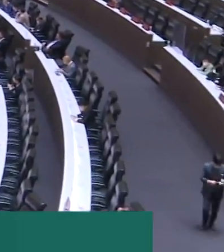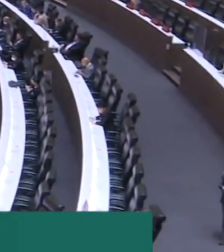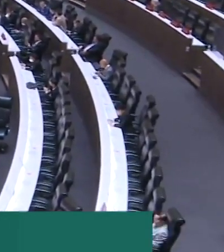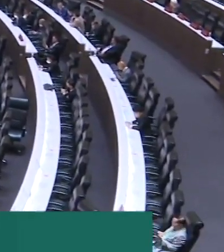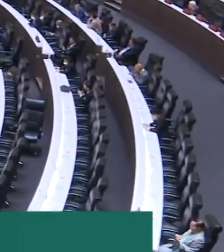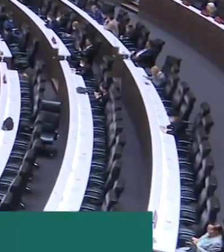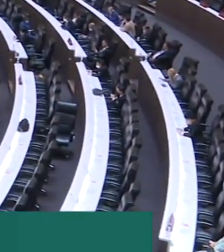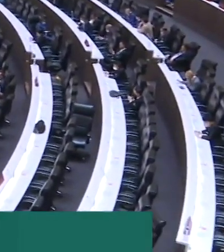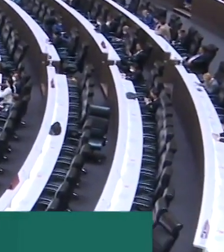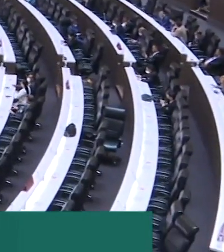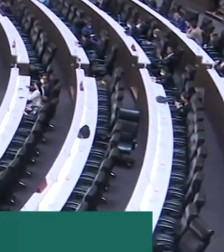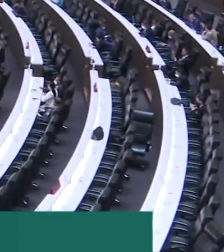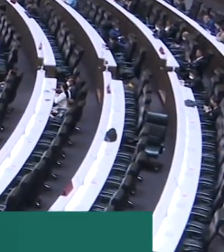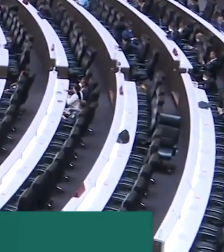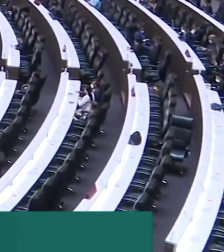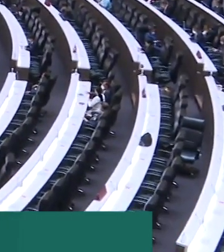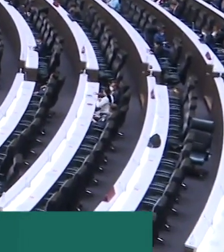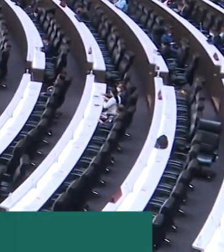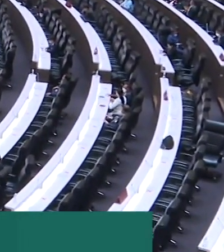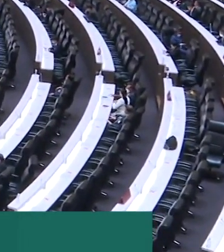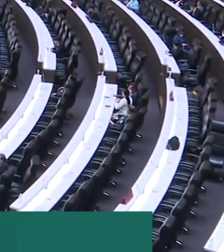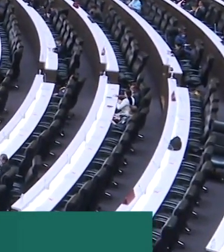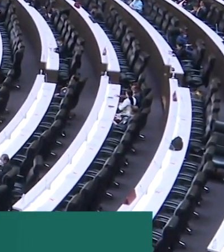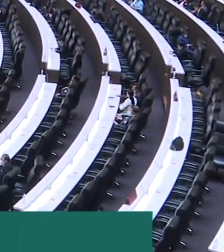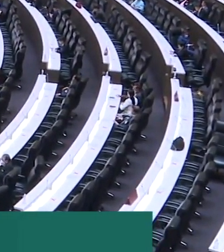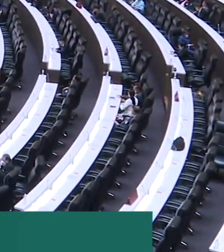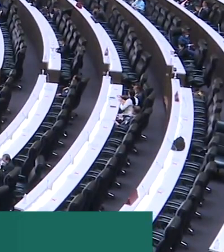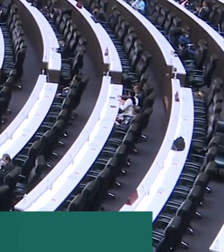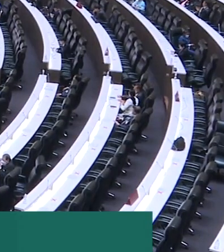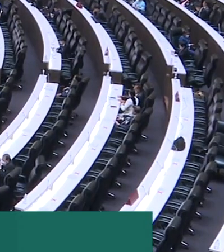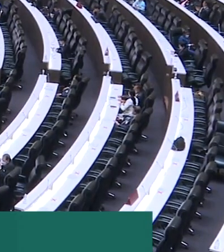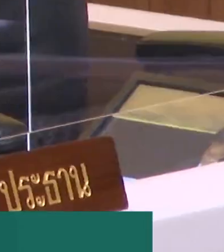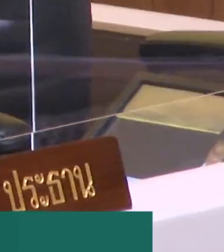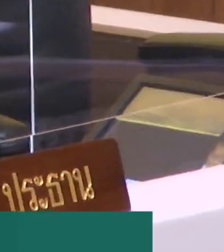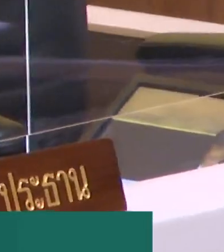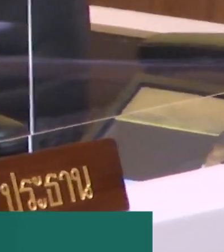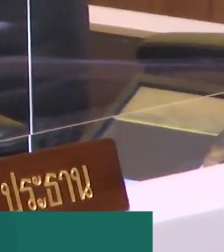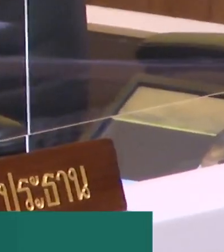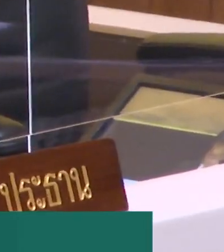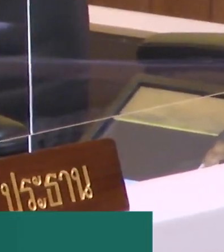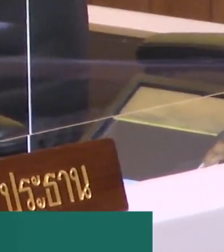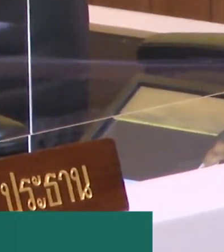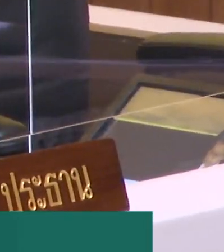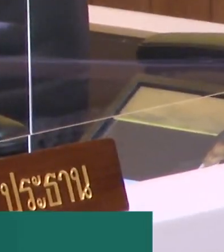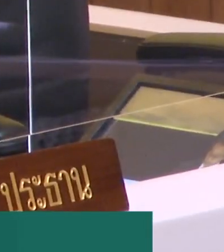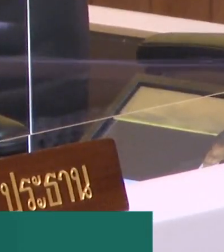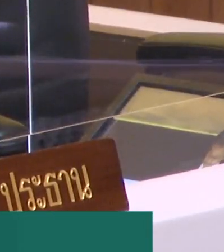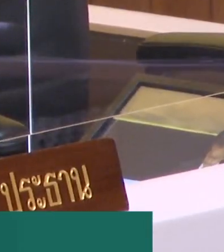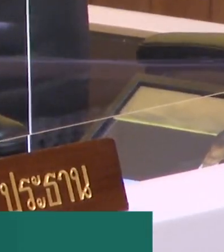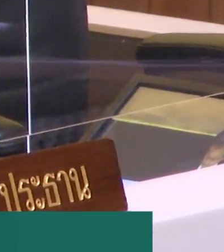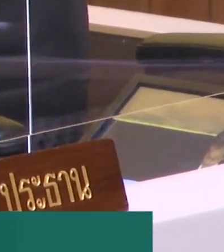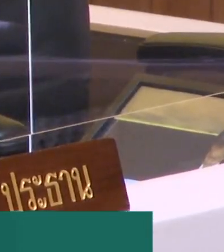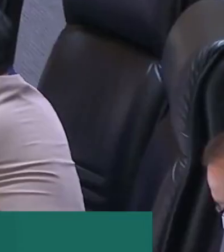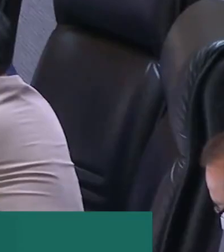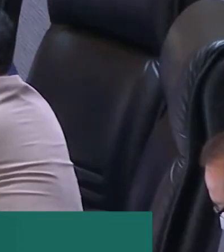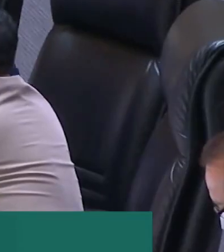จะขอความร่วมมือว่าเวลาอภิปรายหรือคุยอะไรกันเนี่ยให้ใช้วุฒิภาวะแล้วไม่อยากมีปัญหาแต่สุดท้ายเมื่อวานนี้กลายเป็น